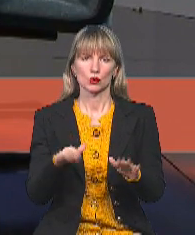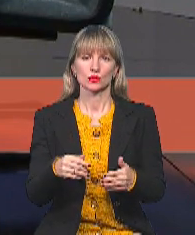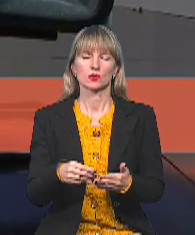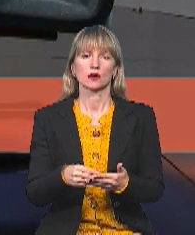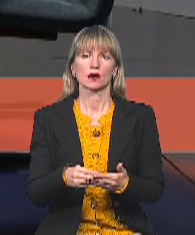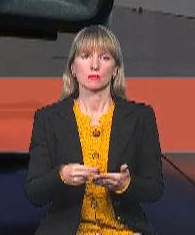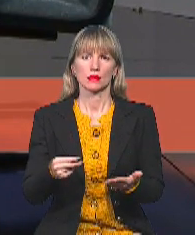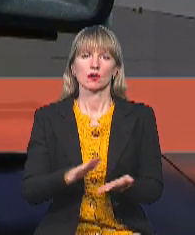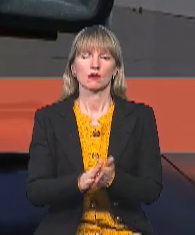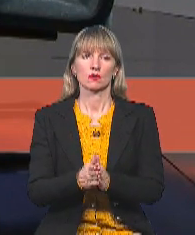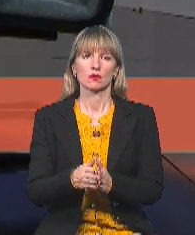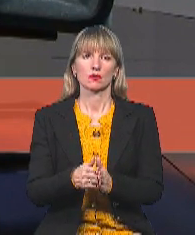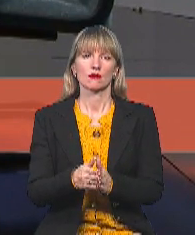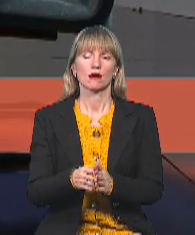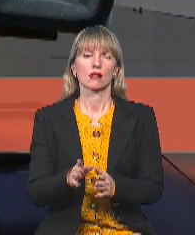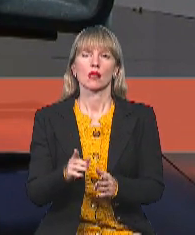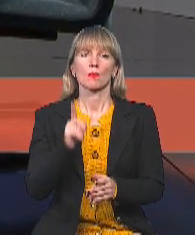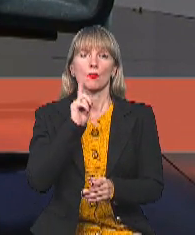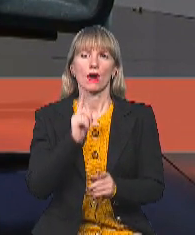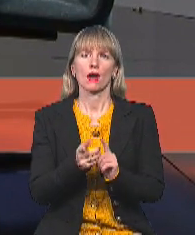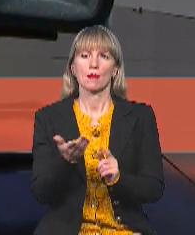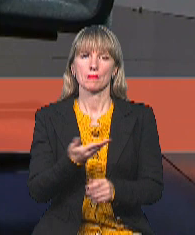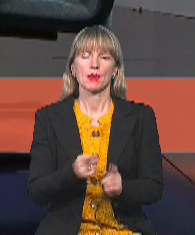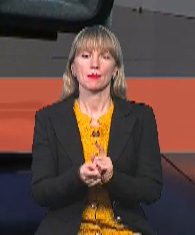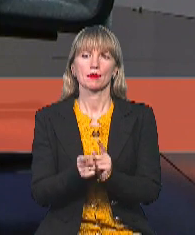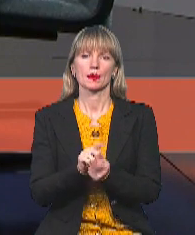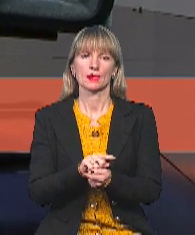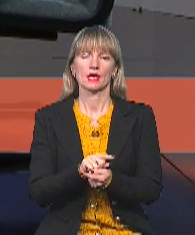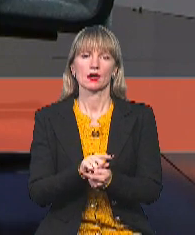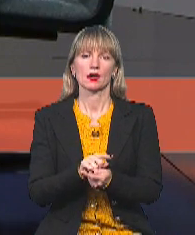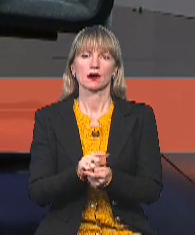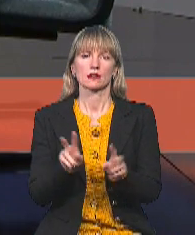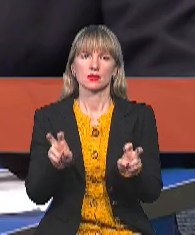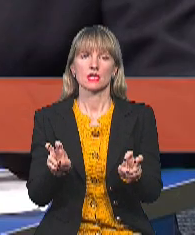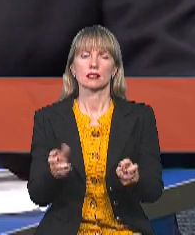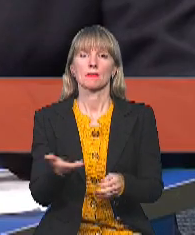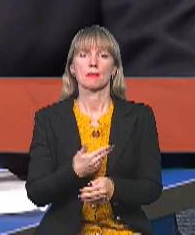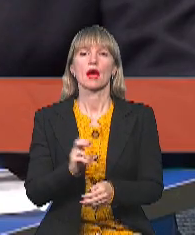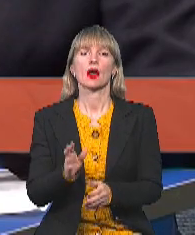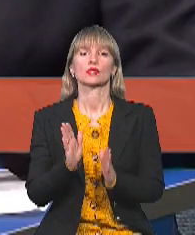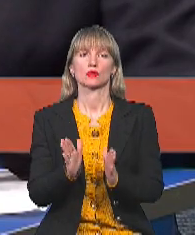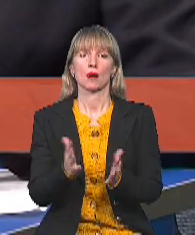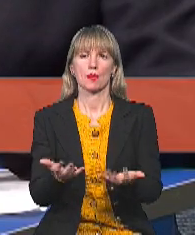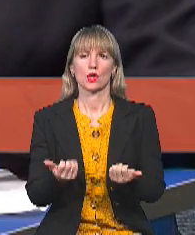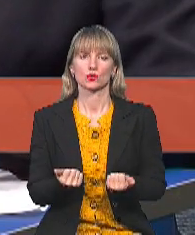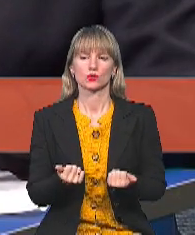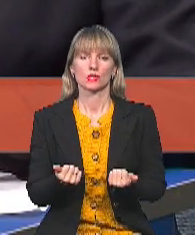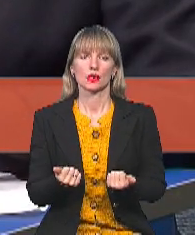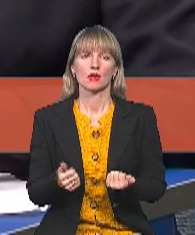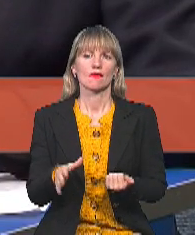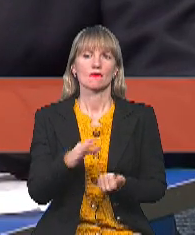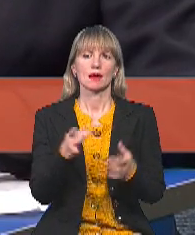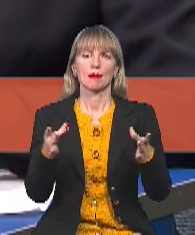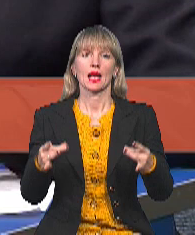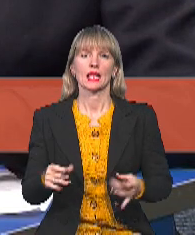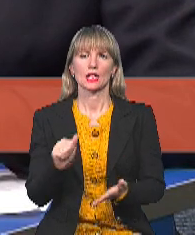ще ні? Ні, ми зараз в стадії перетворення. Да, то, ні, не обговорення, перетворення. Тобто ми, як тільки отримаємо весь